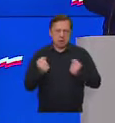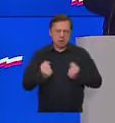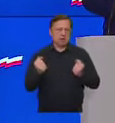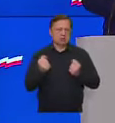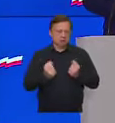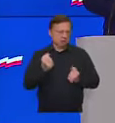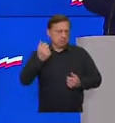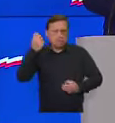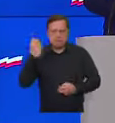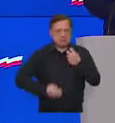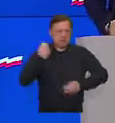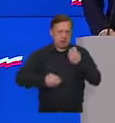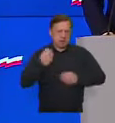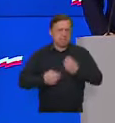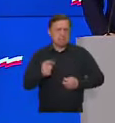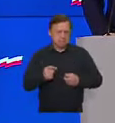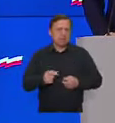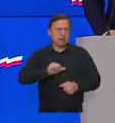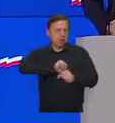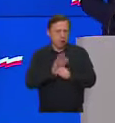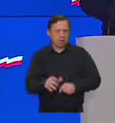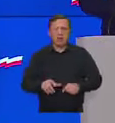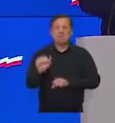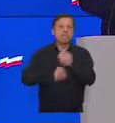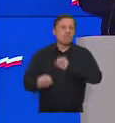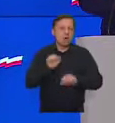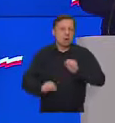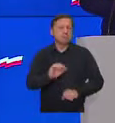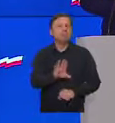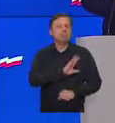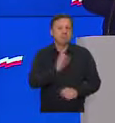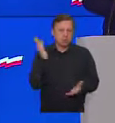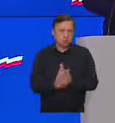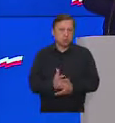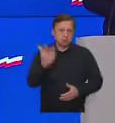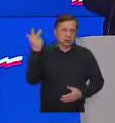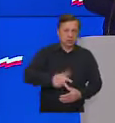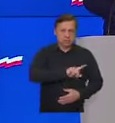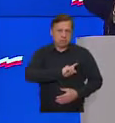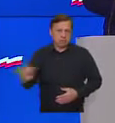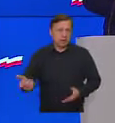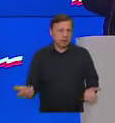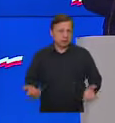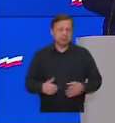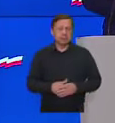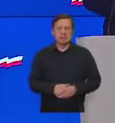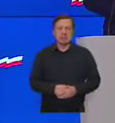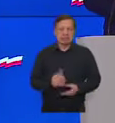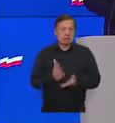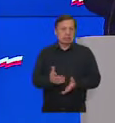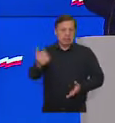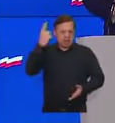i mocnego uderzenia koronawirusa. We Włoszech zgonów jest już ponad 3000, a więc wiemy, że to